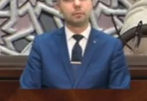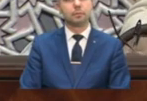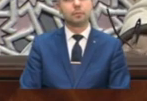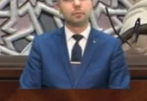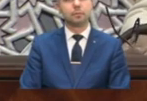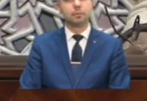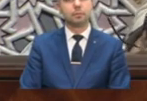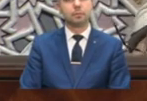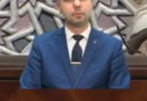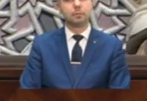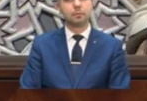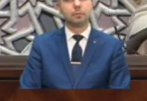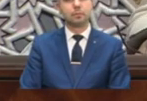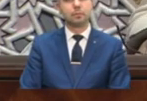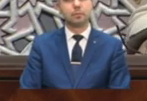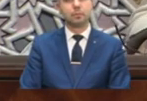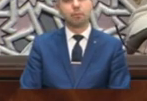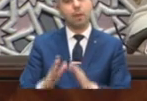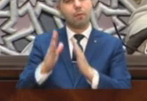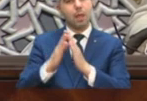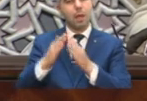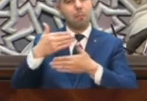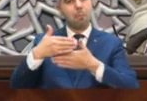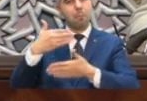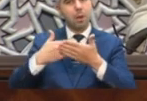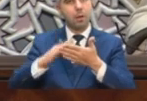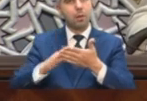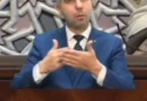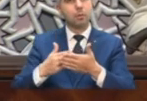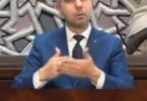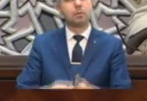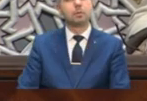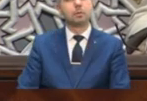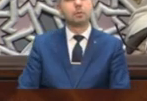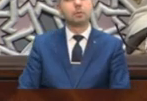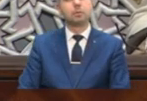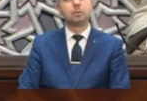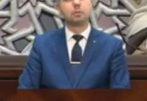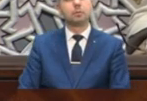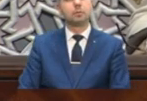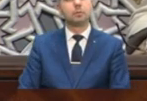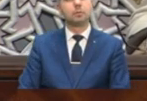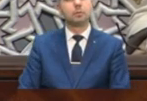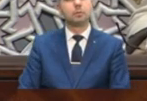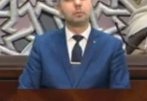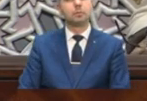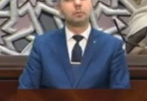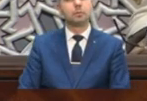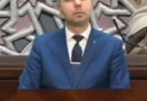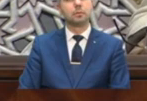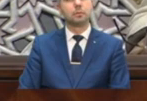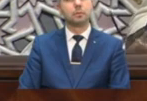طارح السؤال في إعداد التراب الوطني والتعمير والإسكان وسياسة المدينة